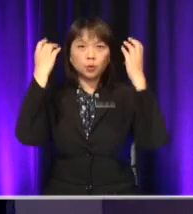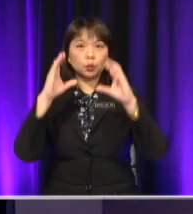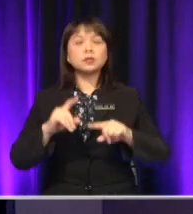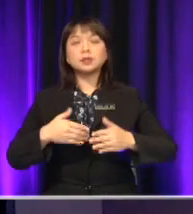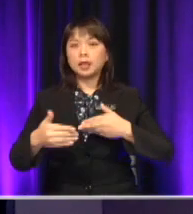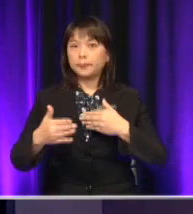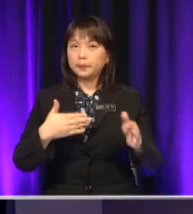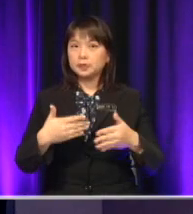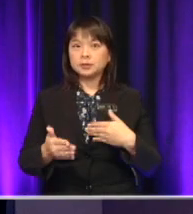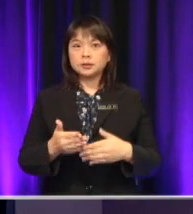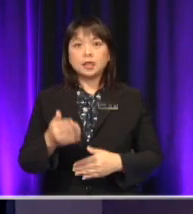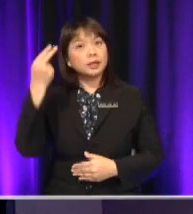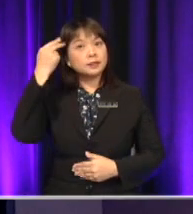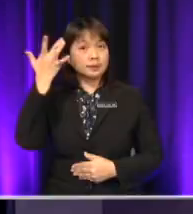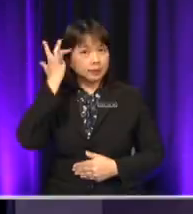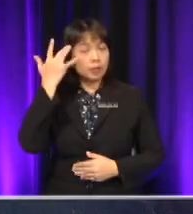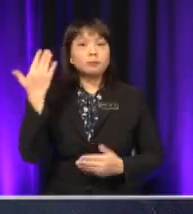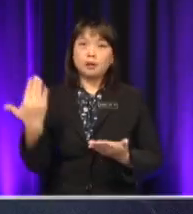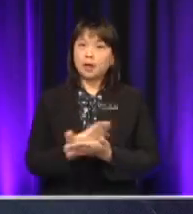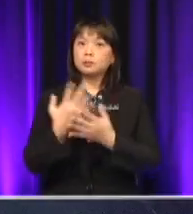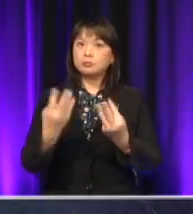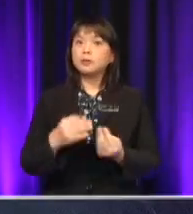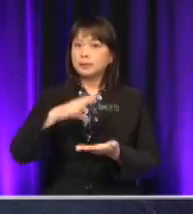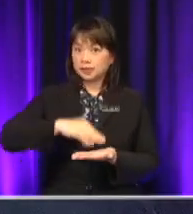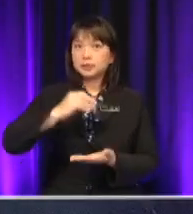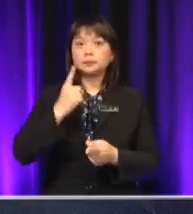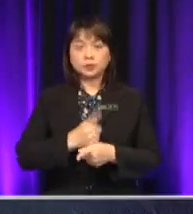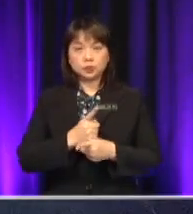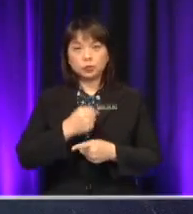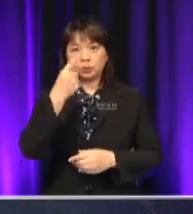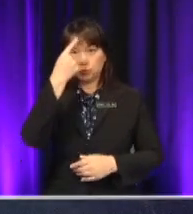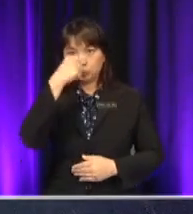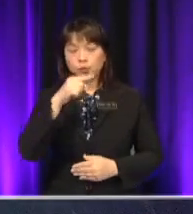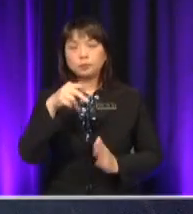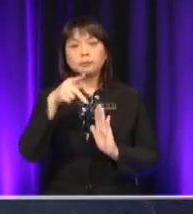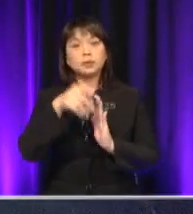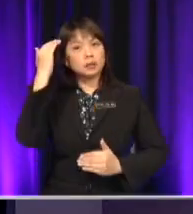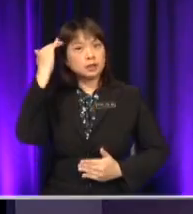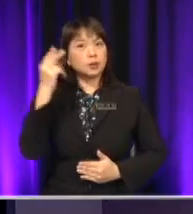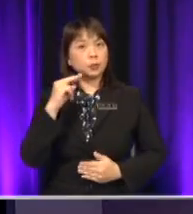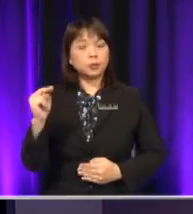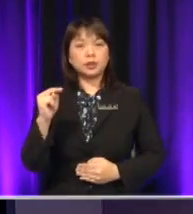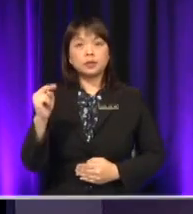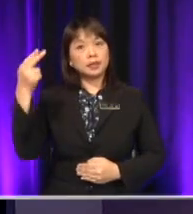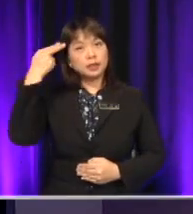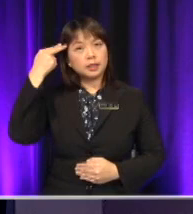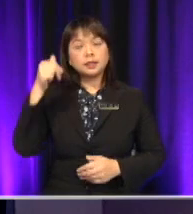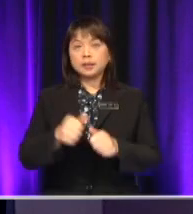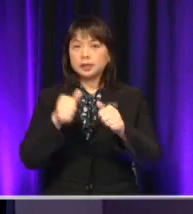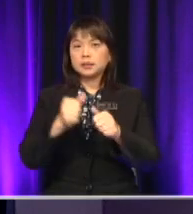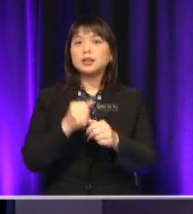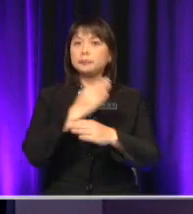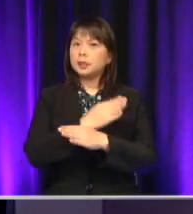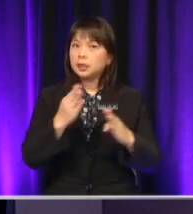Hanif tak tahu kan. Baru nak belajar, betul? Ya, Cikgu. Okey. Untuk pengetahuan Hanif, setiap bilik ada peraturan dia yang